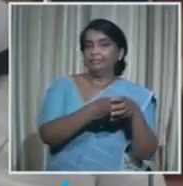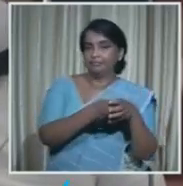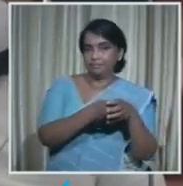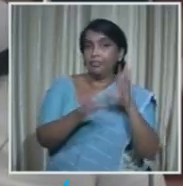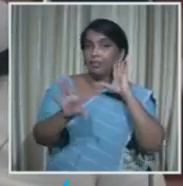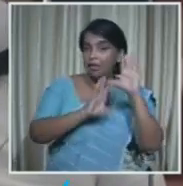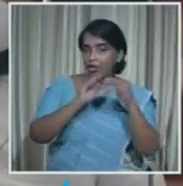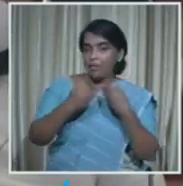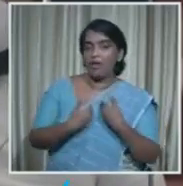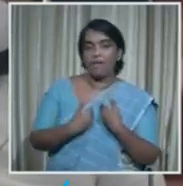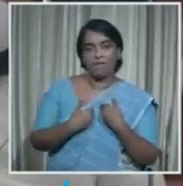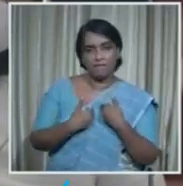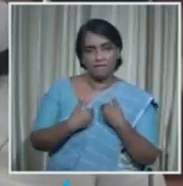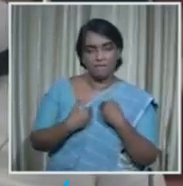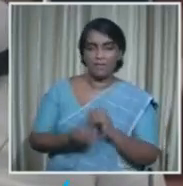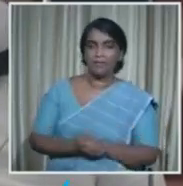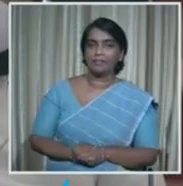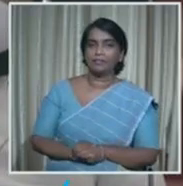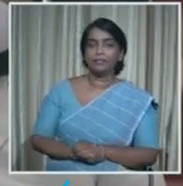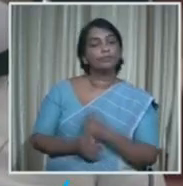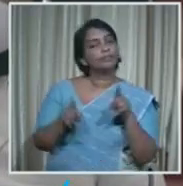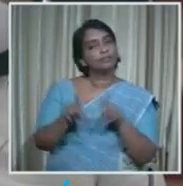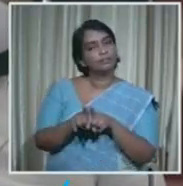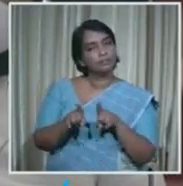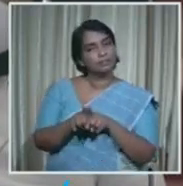තොරතුරු තියෙනවා ඒ වගේම